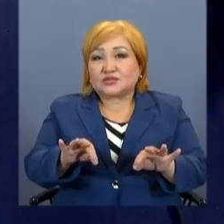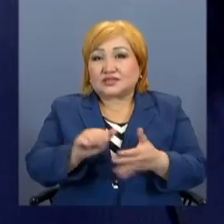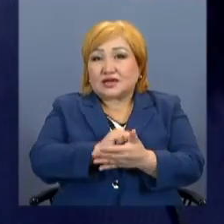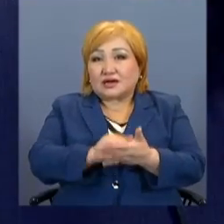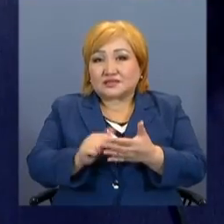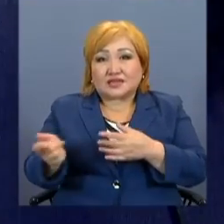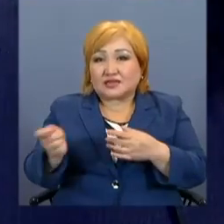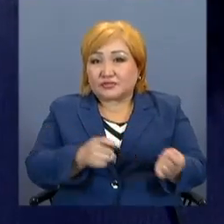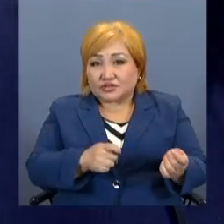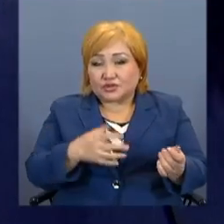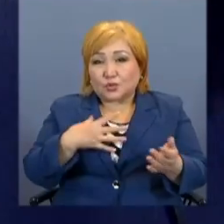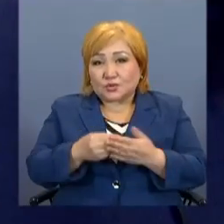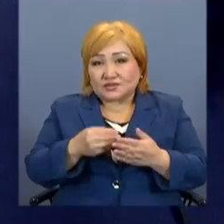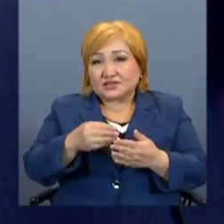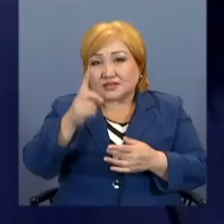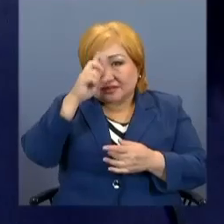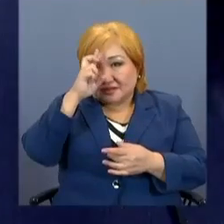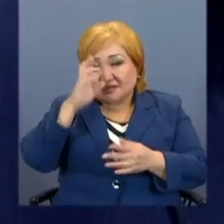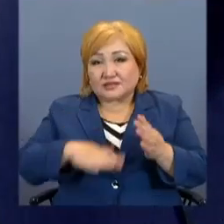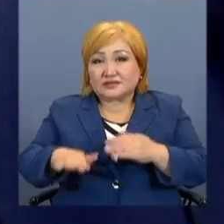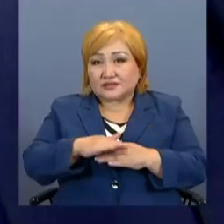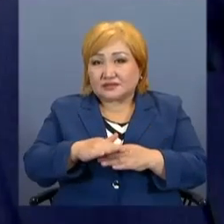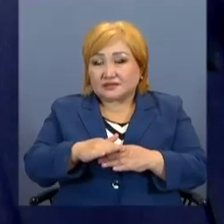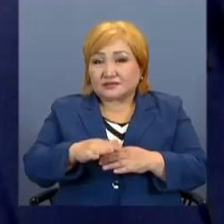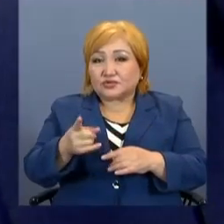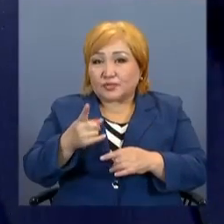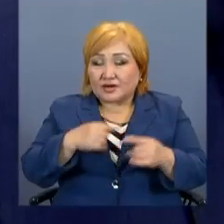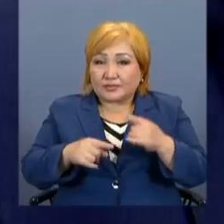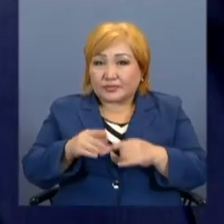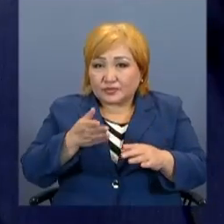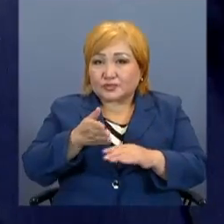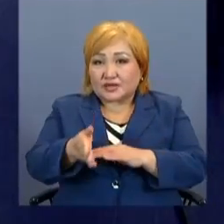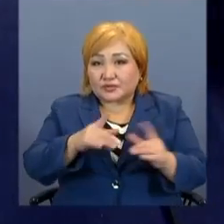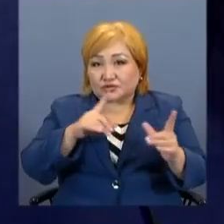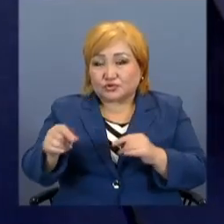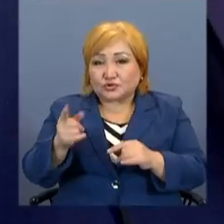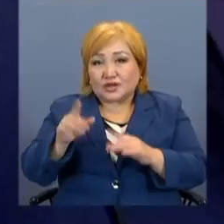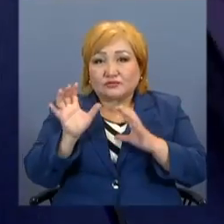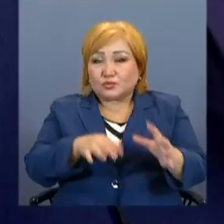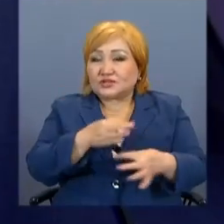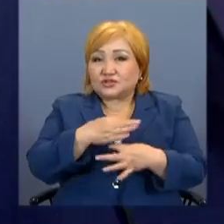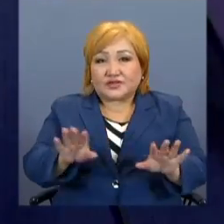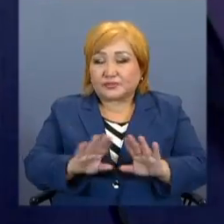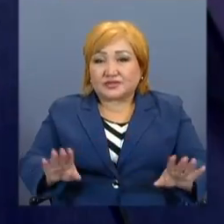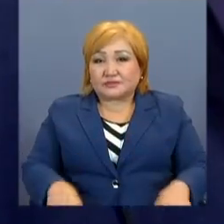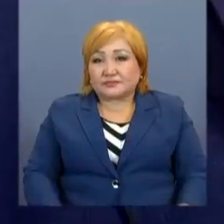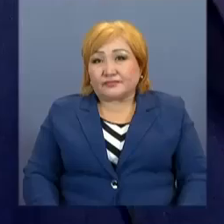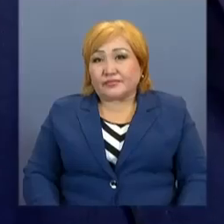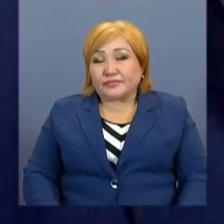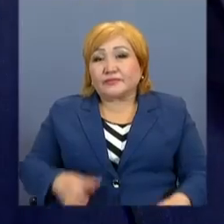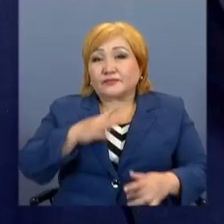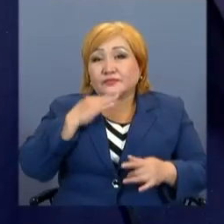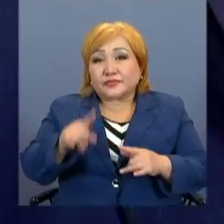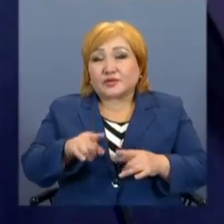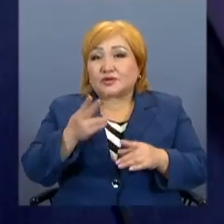қайтадан осы бағытта жүруіне ол автобустар жіберілмейді. Көбінесе осылай рұқсатсыз емін